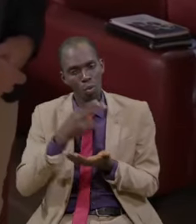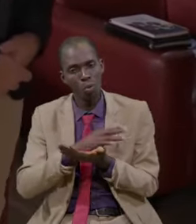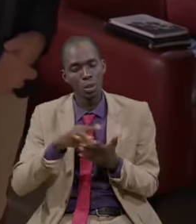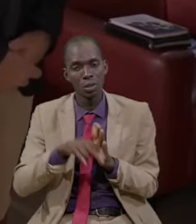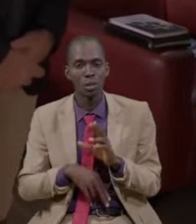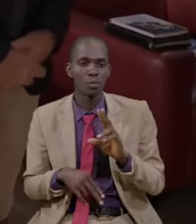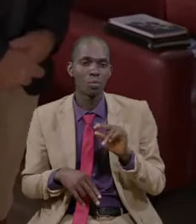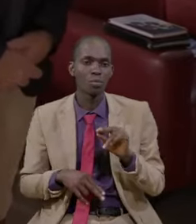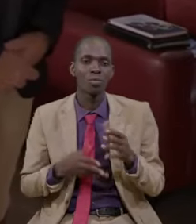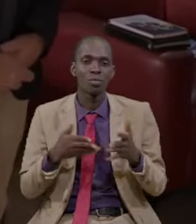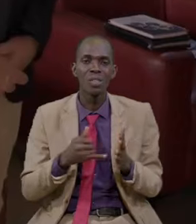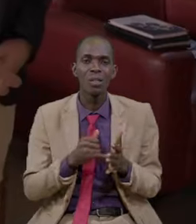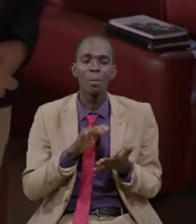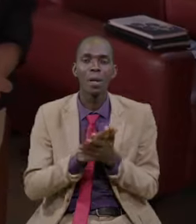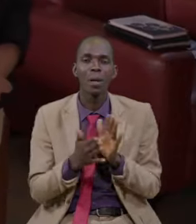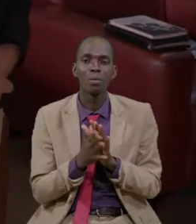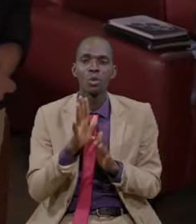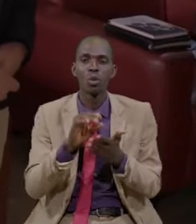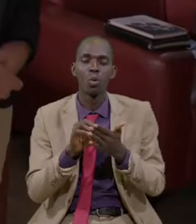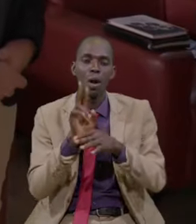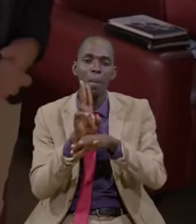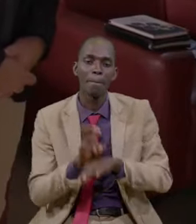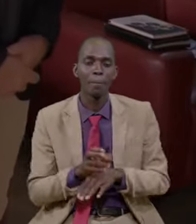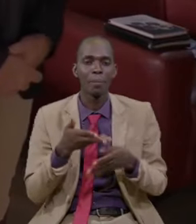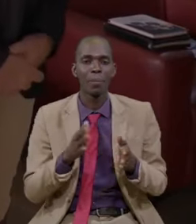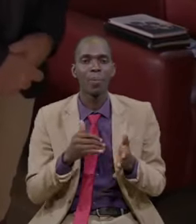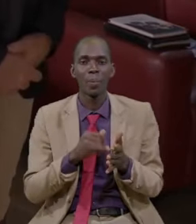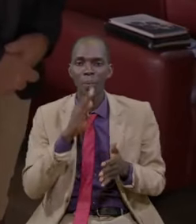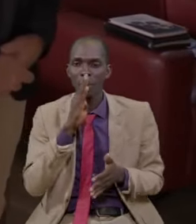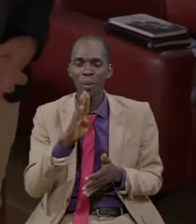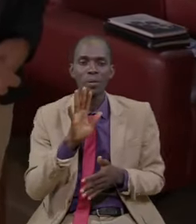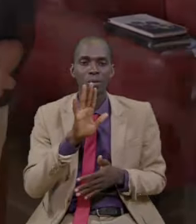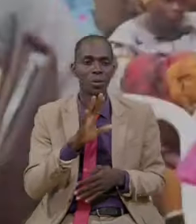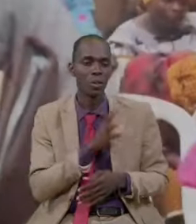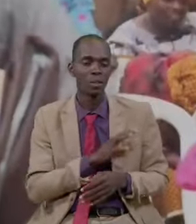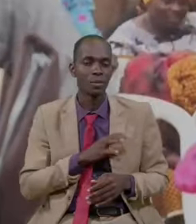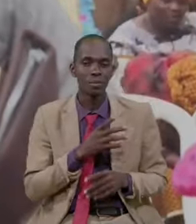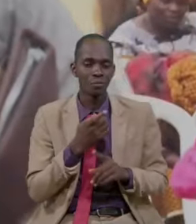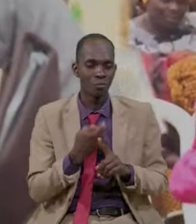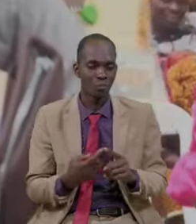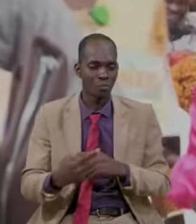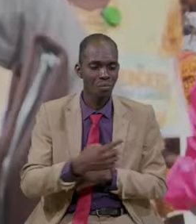Mode de vie. Dans le caractère. De jour en jour.